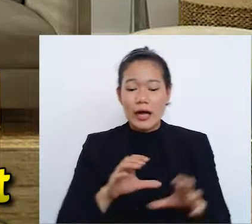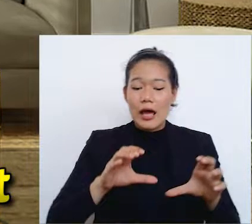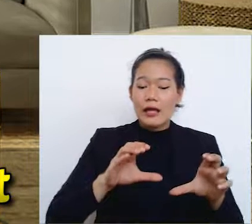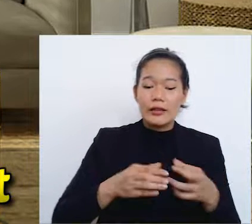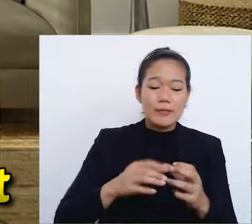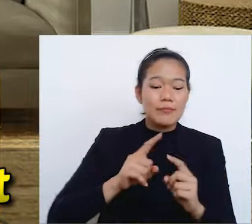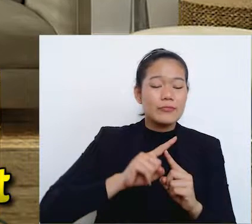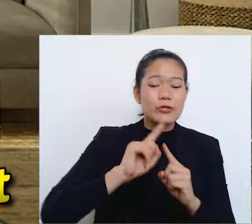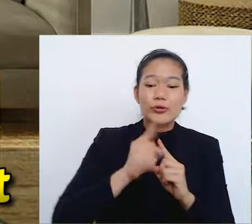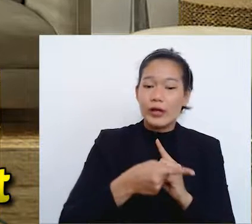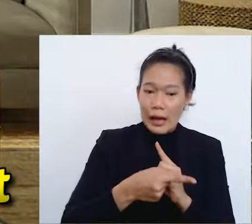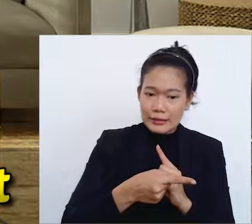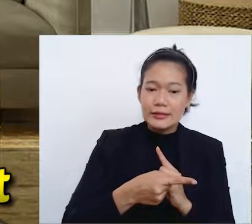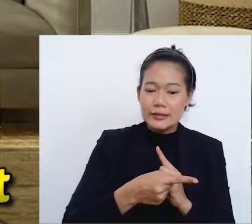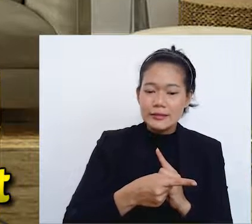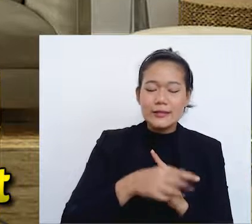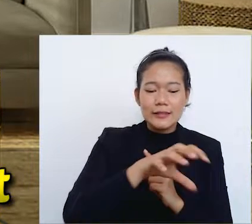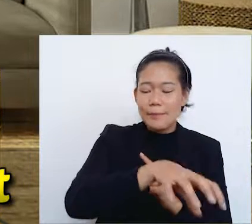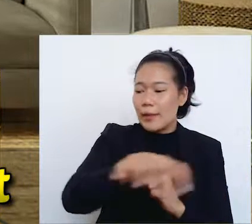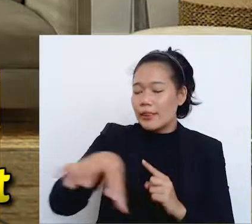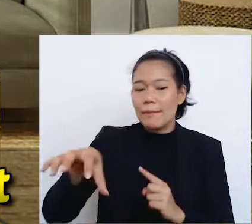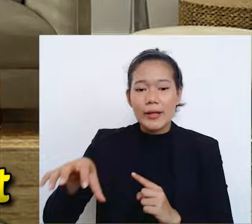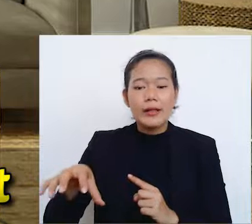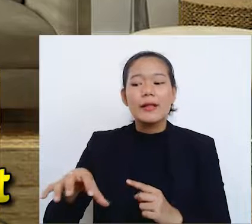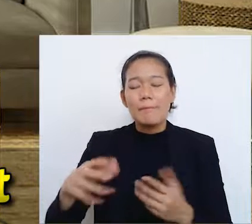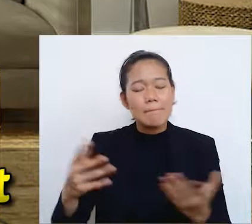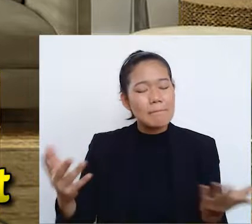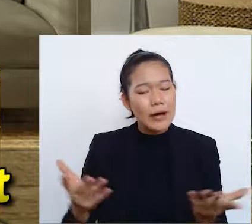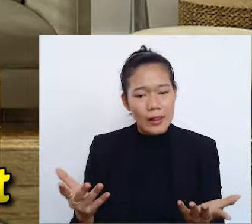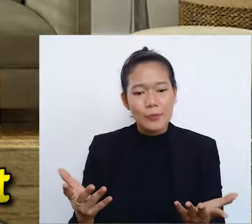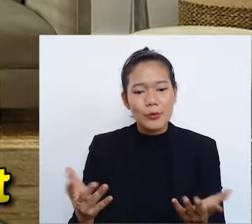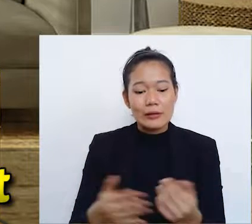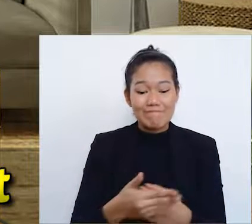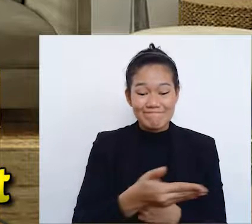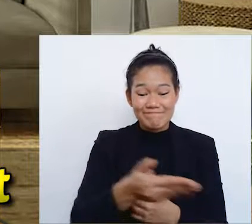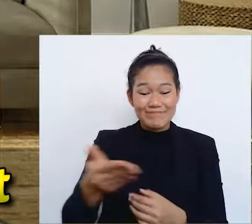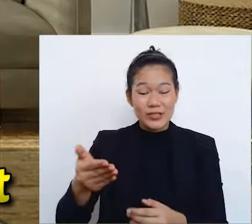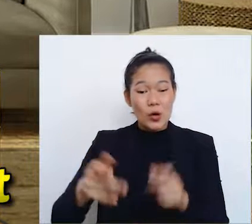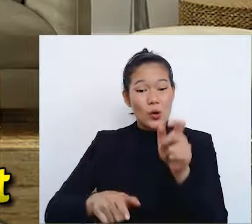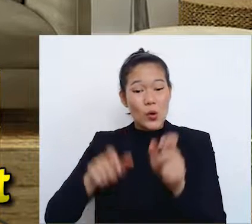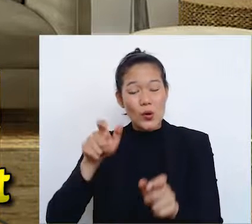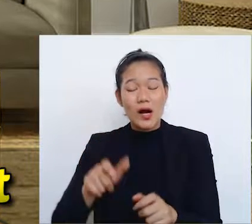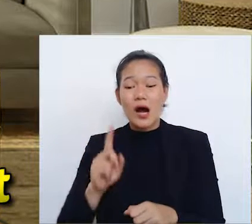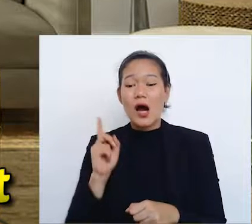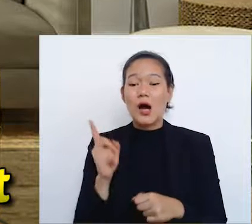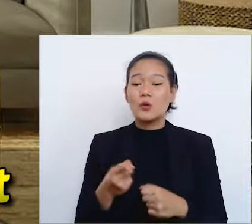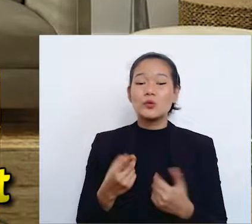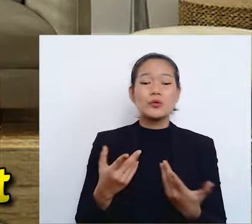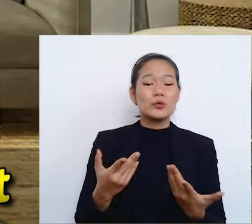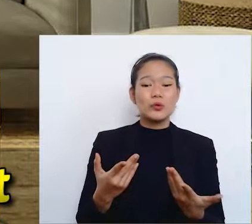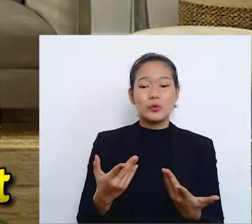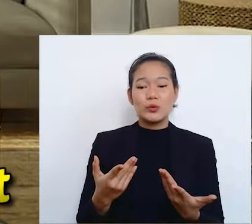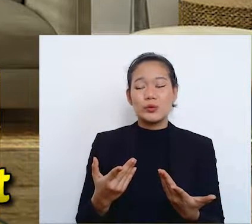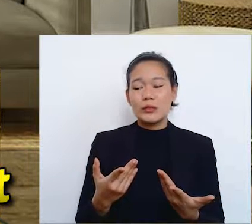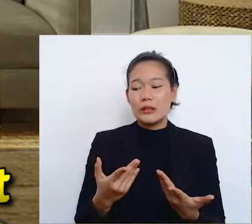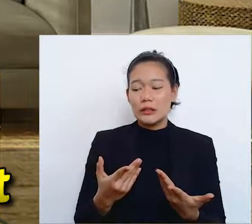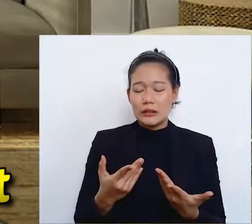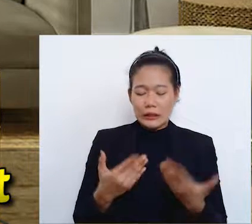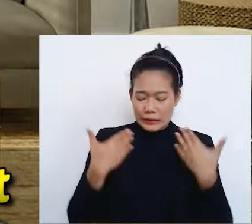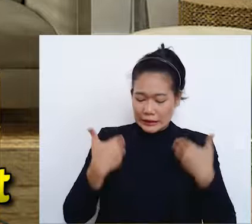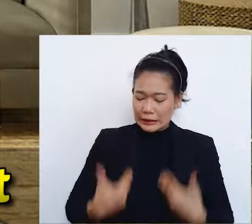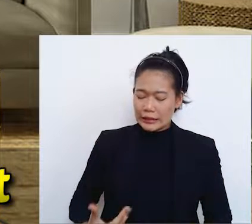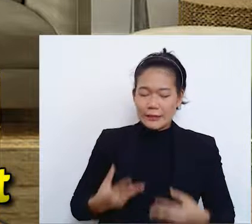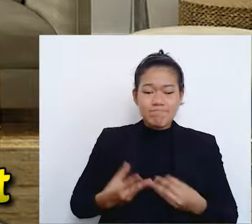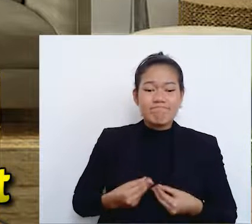tim Satgas yang ada dimanapun berada, ketika mereka harus